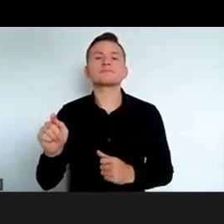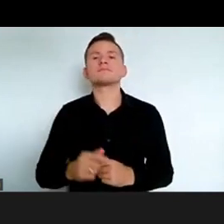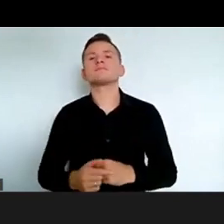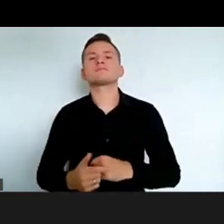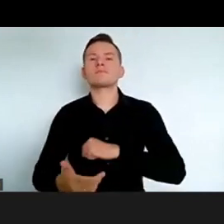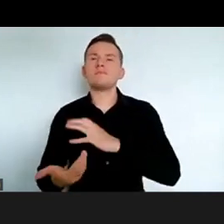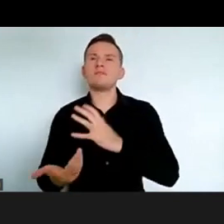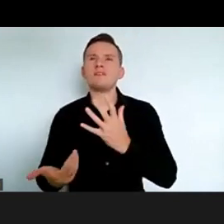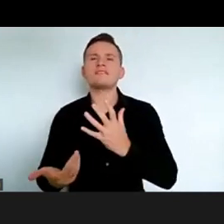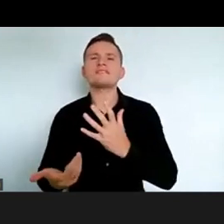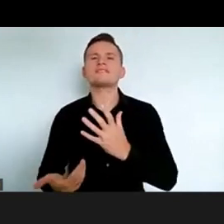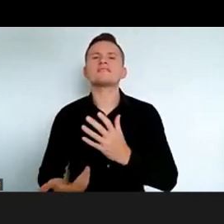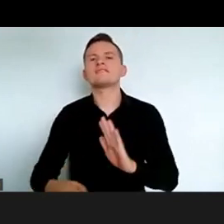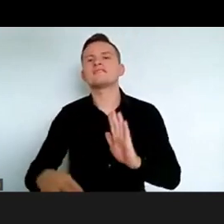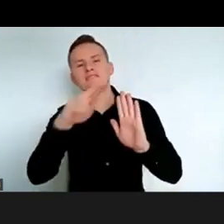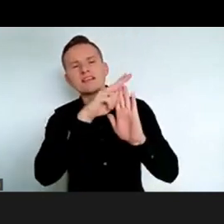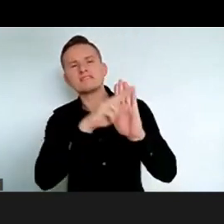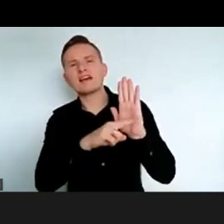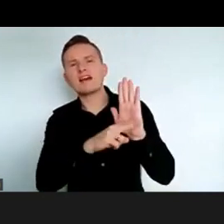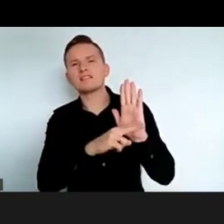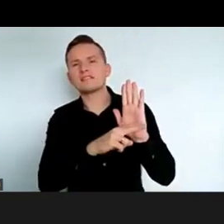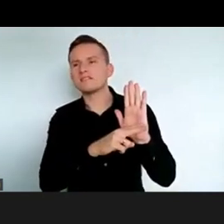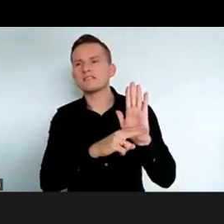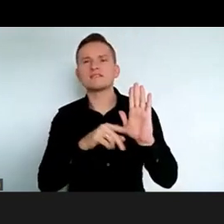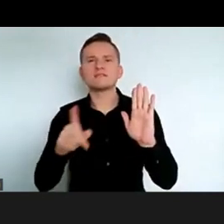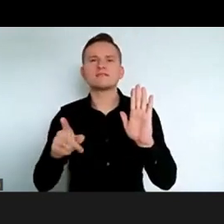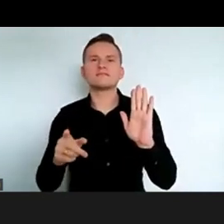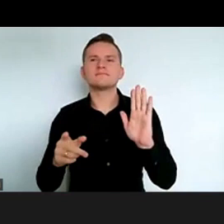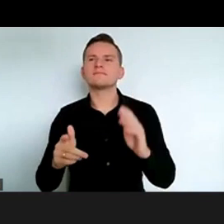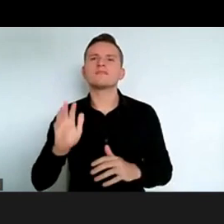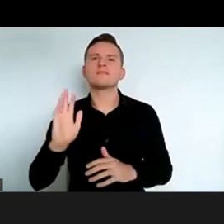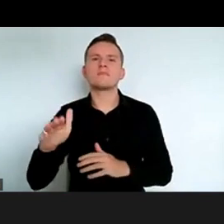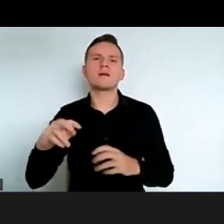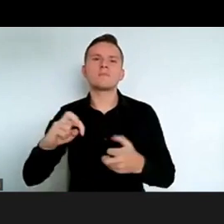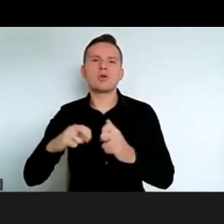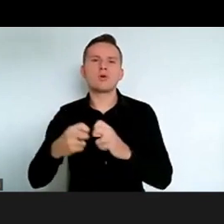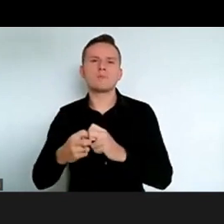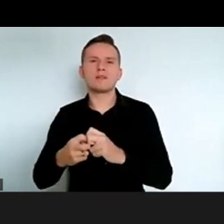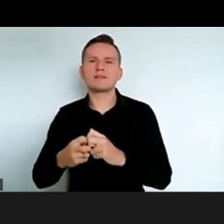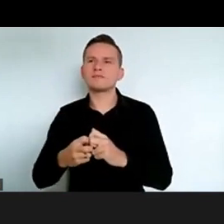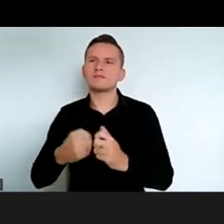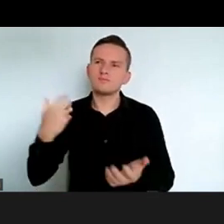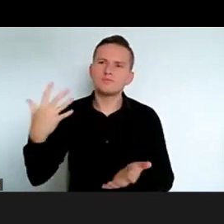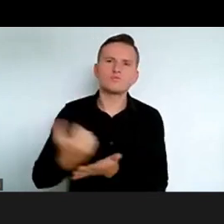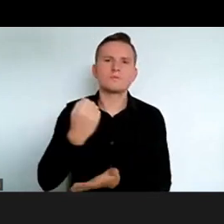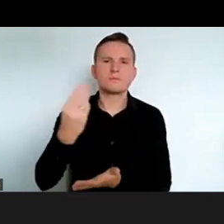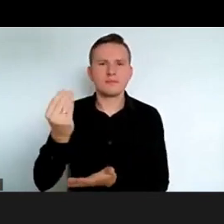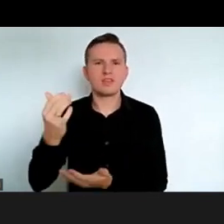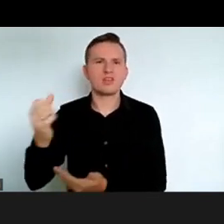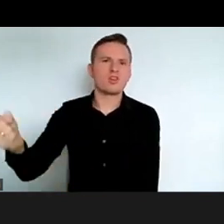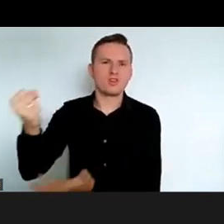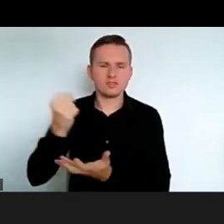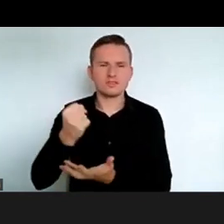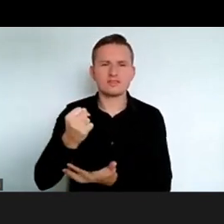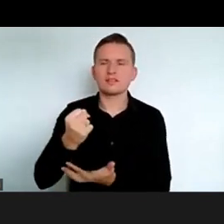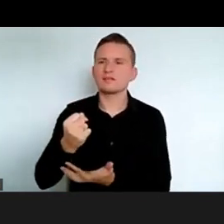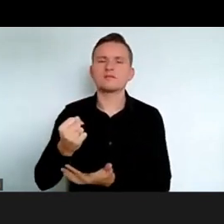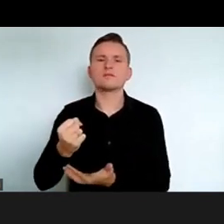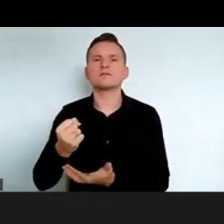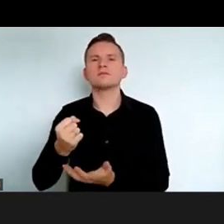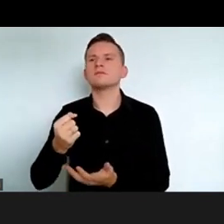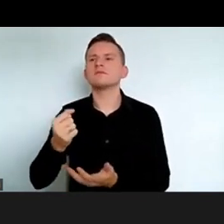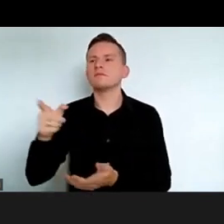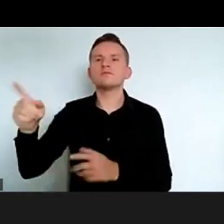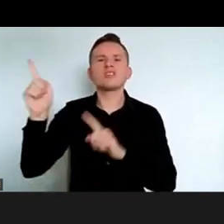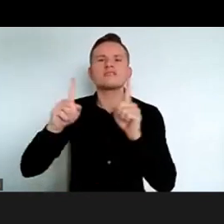które ograniczają możliwość finansowania poprawy dostępności tylko i wyłącznie do podmiotów publicznych,